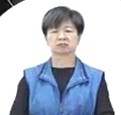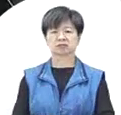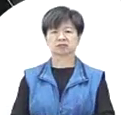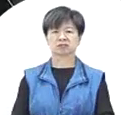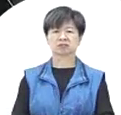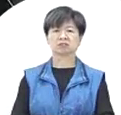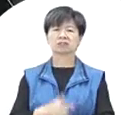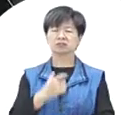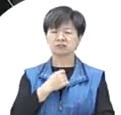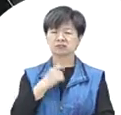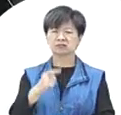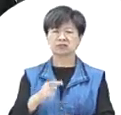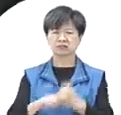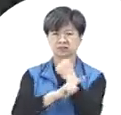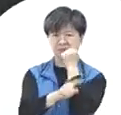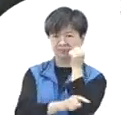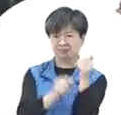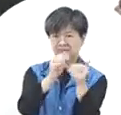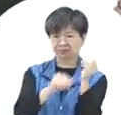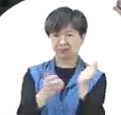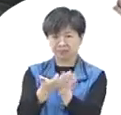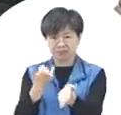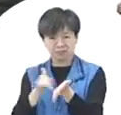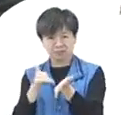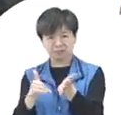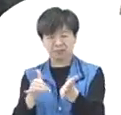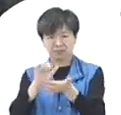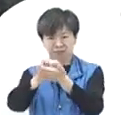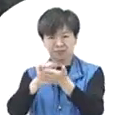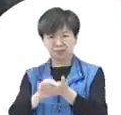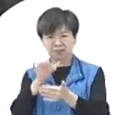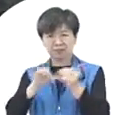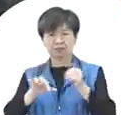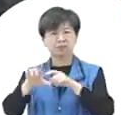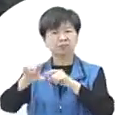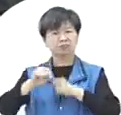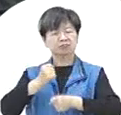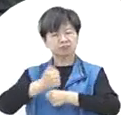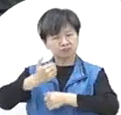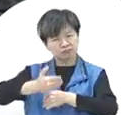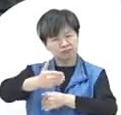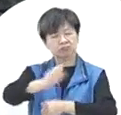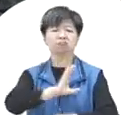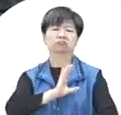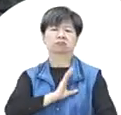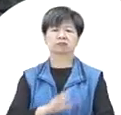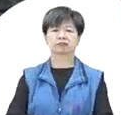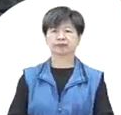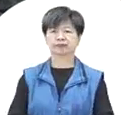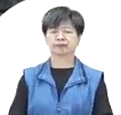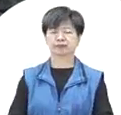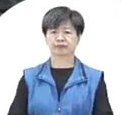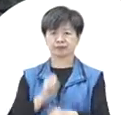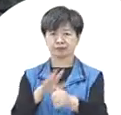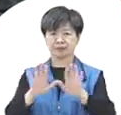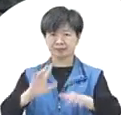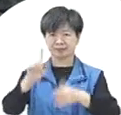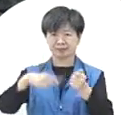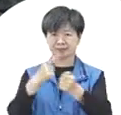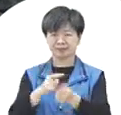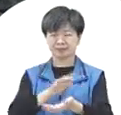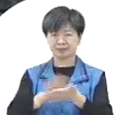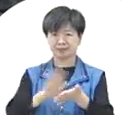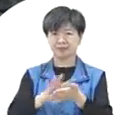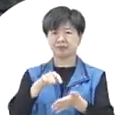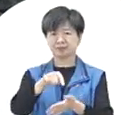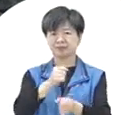成我们整个法令的，把那个预算的编列制度，这样比较适合。 好，市长，我跟你讲哦，你今年在清洁队的税收里面，你增